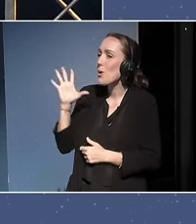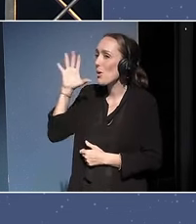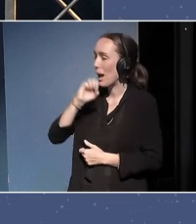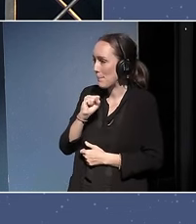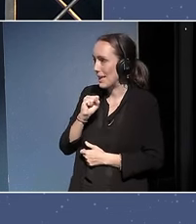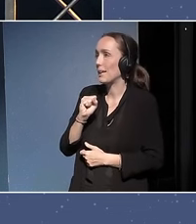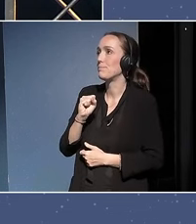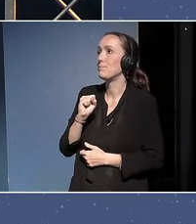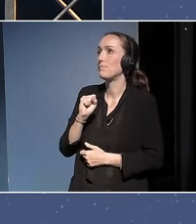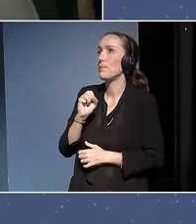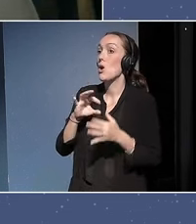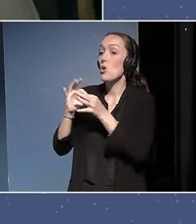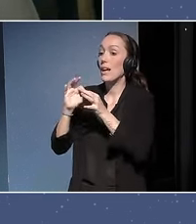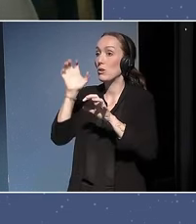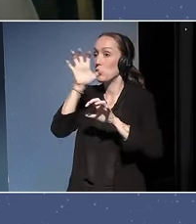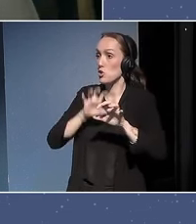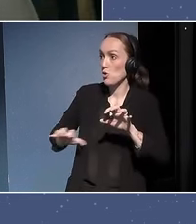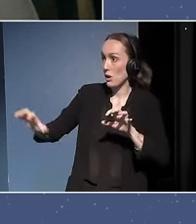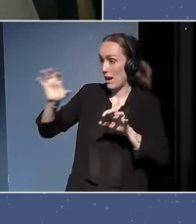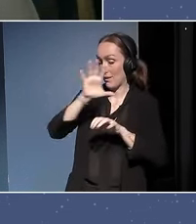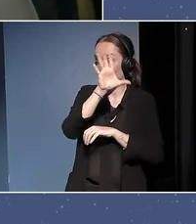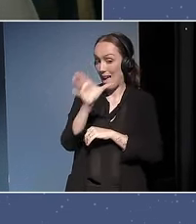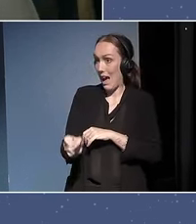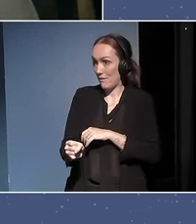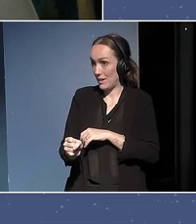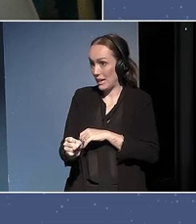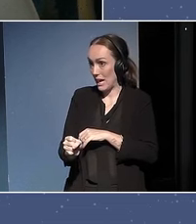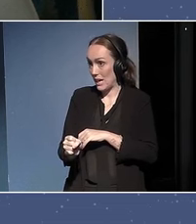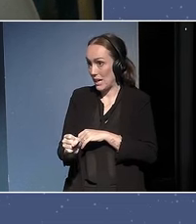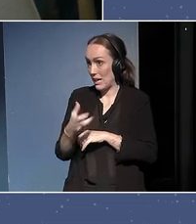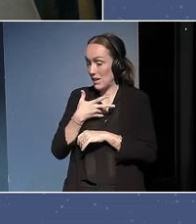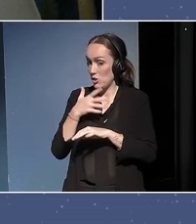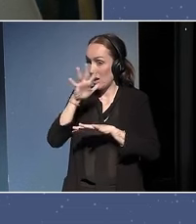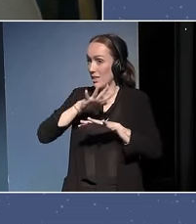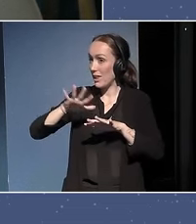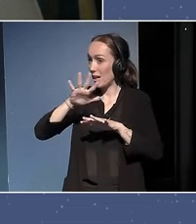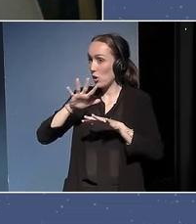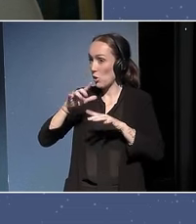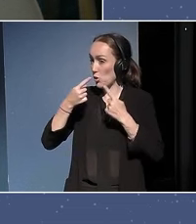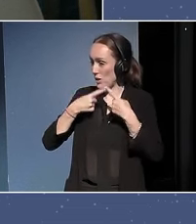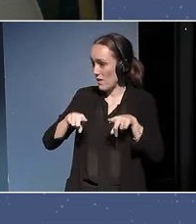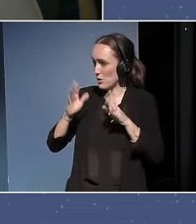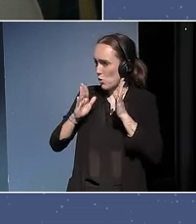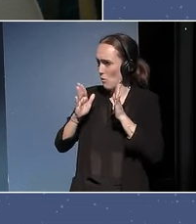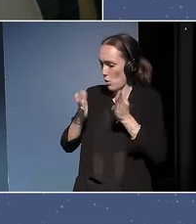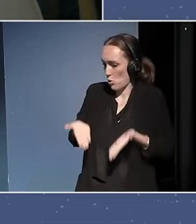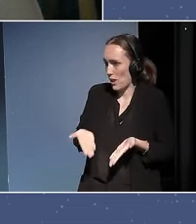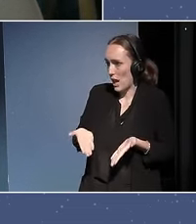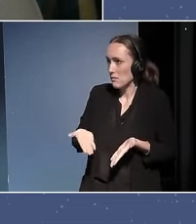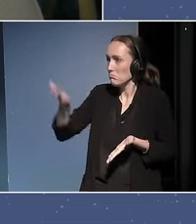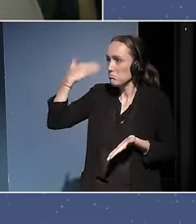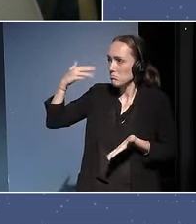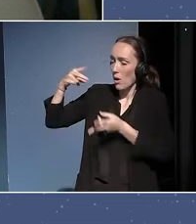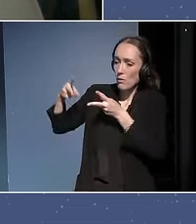livello geografico cioè l'Africa si aveva un territorio diverso rispetto a quello attuale cioè visto che c'erano tutti questi fiumi che